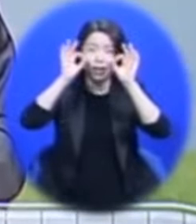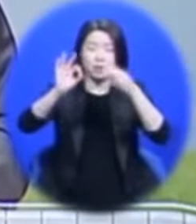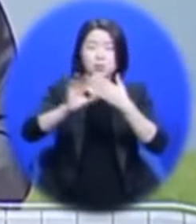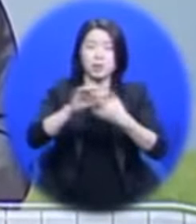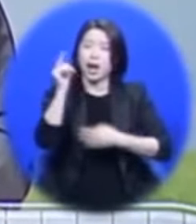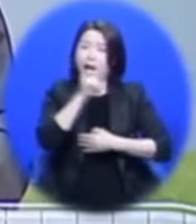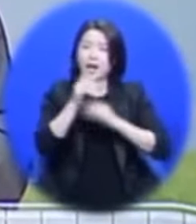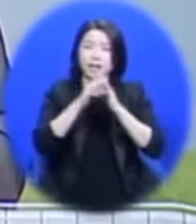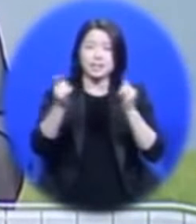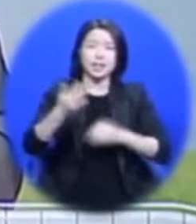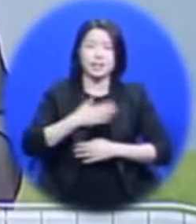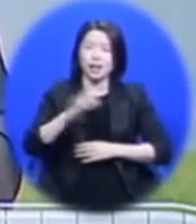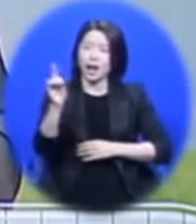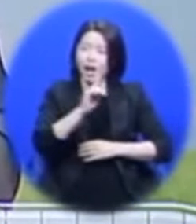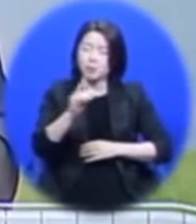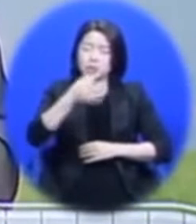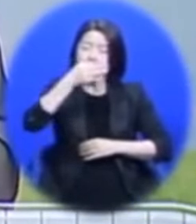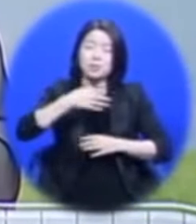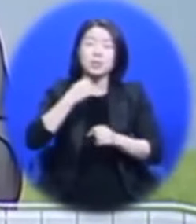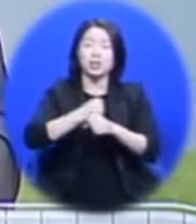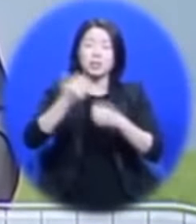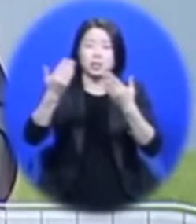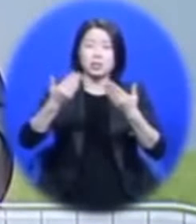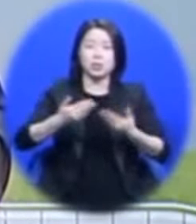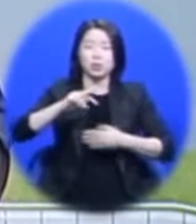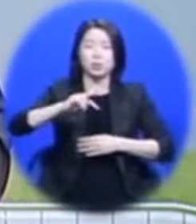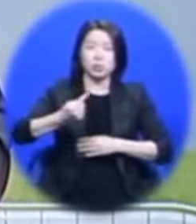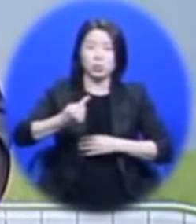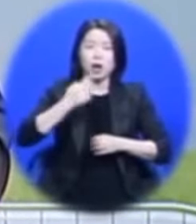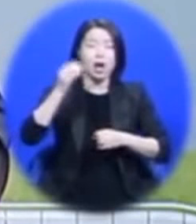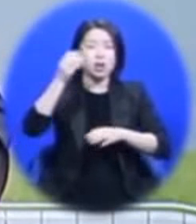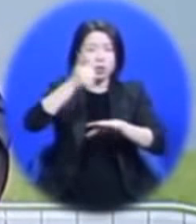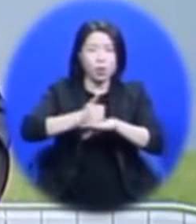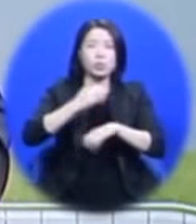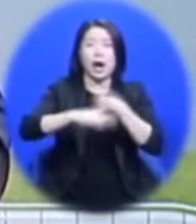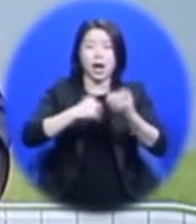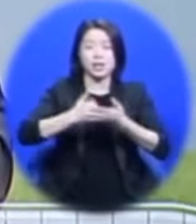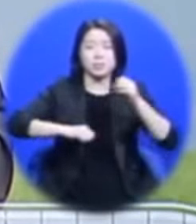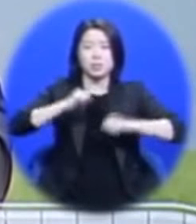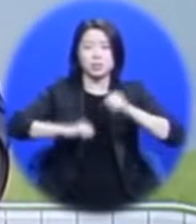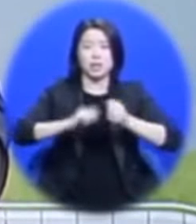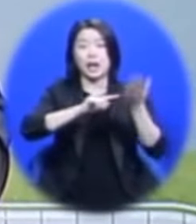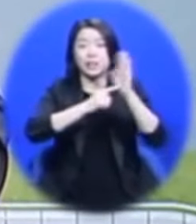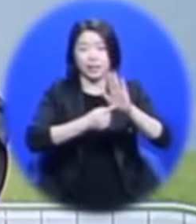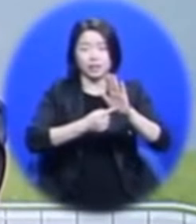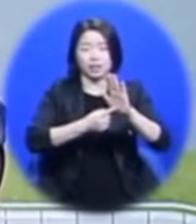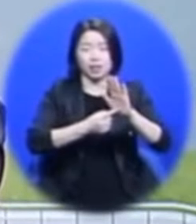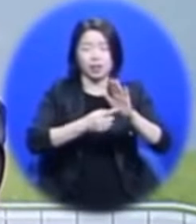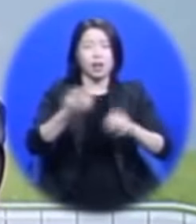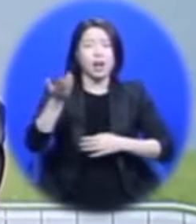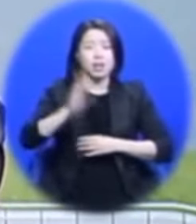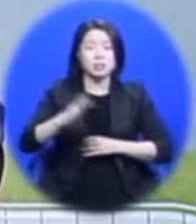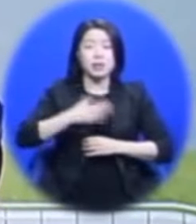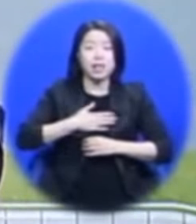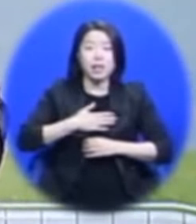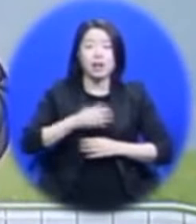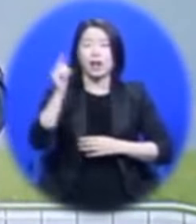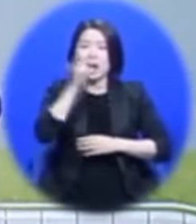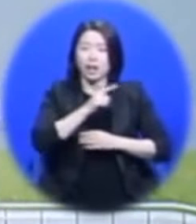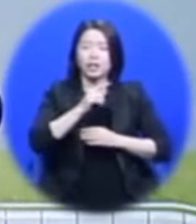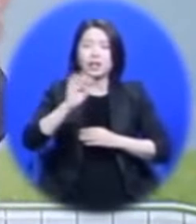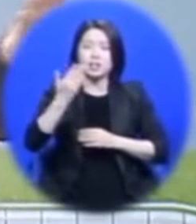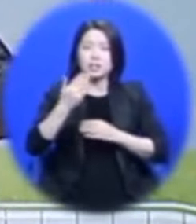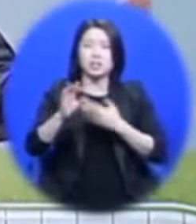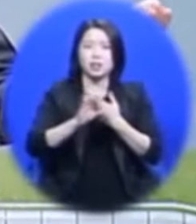자가 나를 아무리 힘들게 해도 결국 하나님의 역사가 나타납니다. 근데 내가 악해져 버리면 그러면